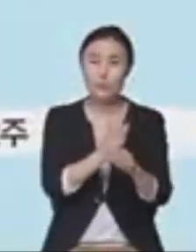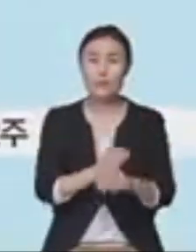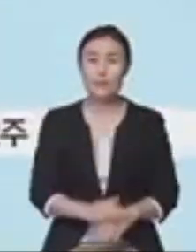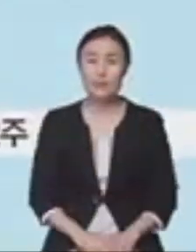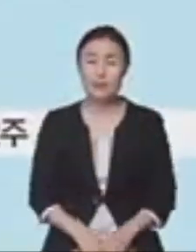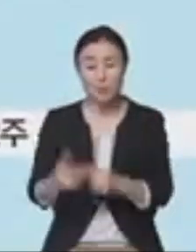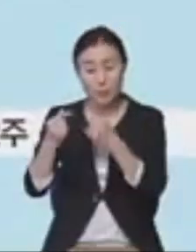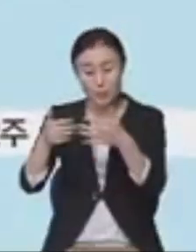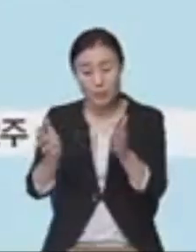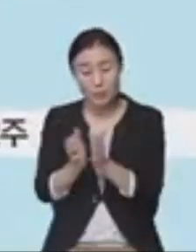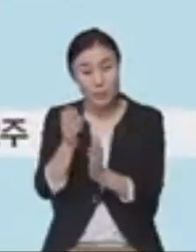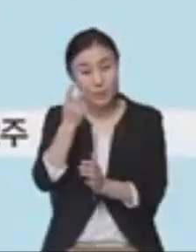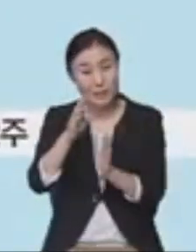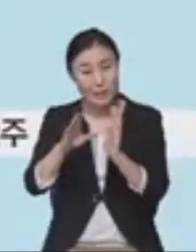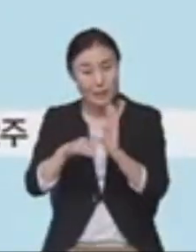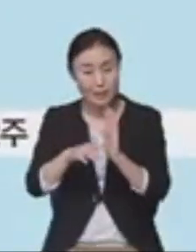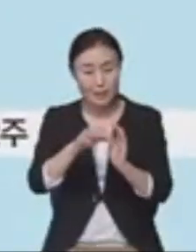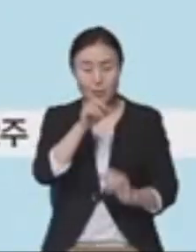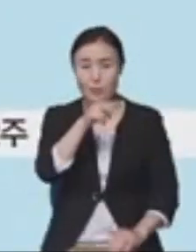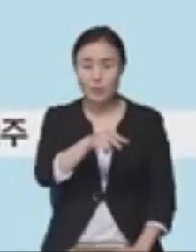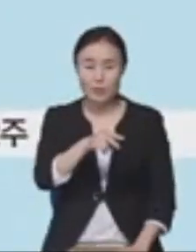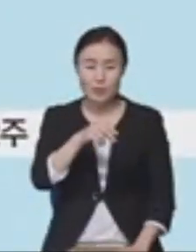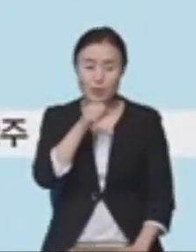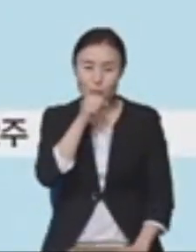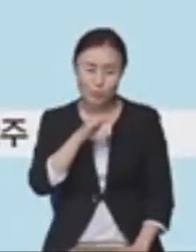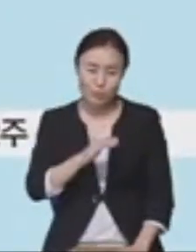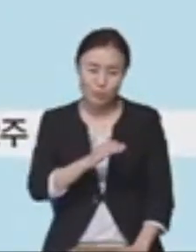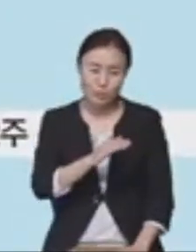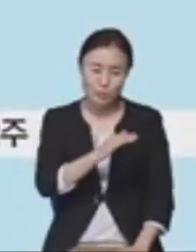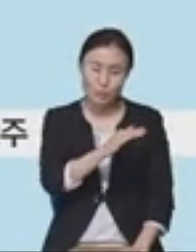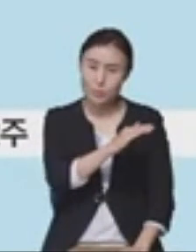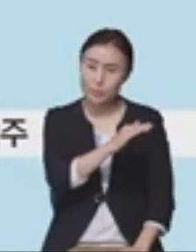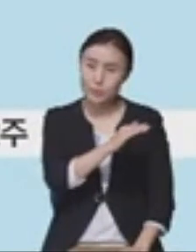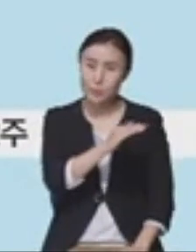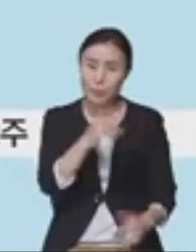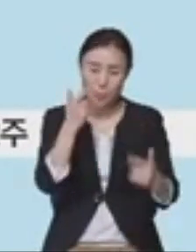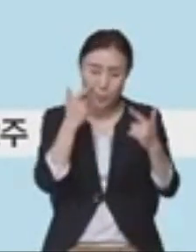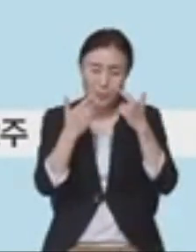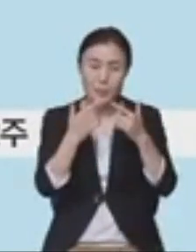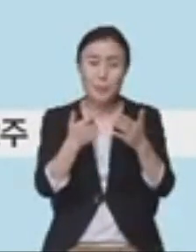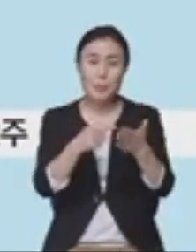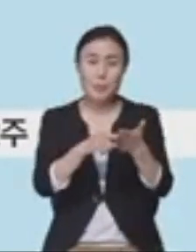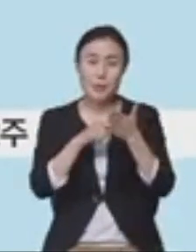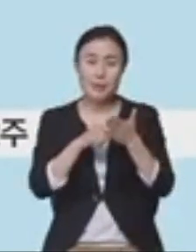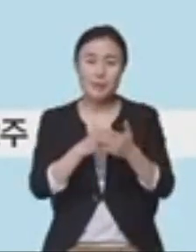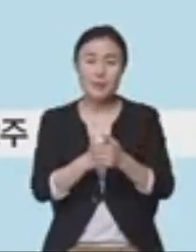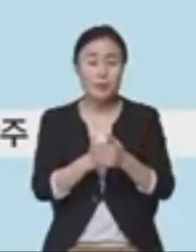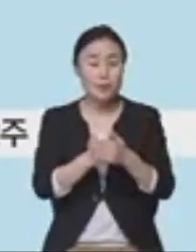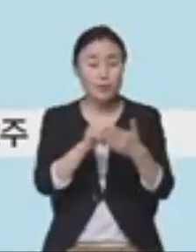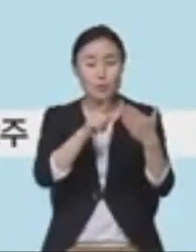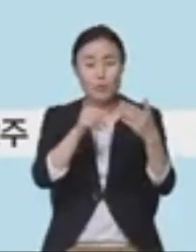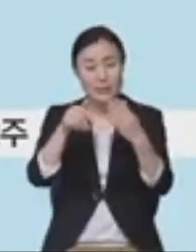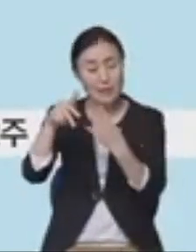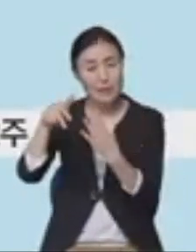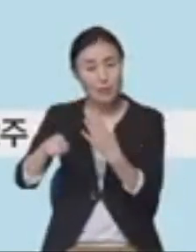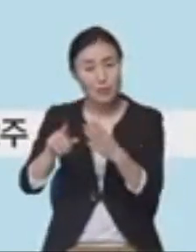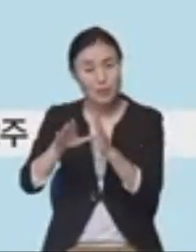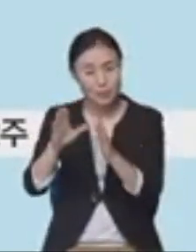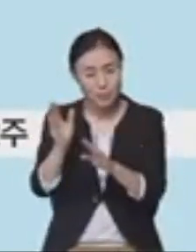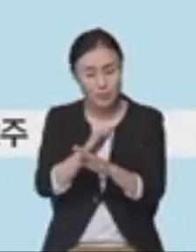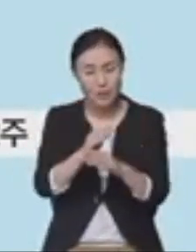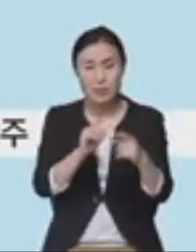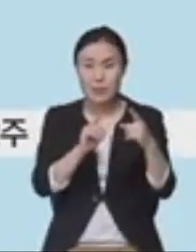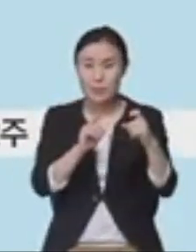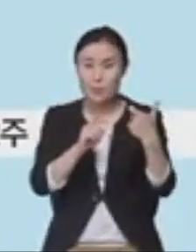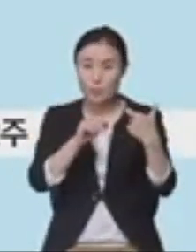보수층 조사에서 유전위원회 상승세는 뚜렷합니다 9월 4주차 조사에서 16%를 기록한 뒤